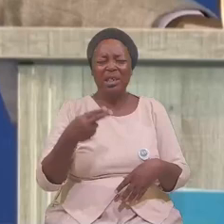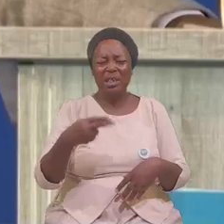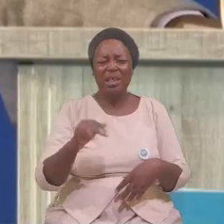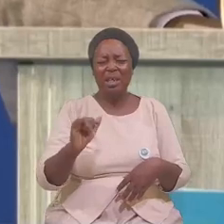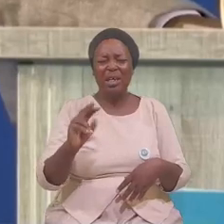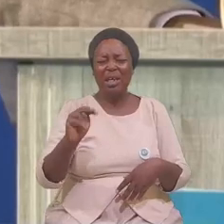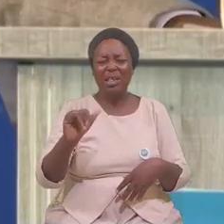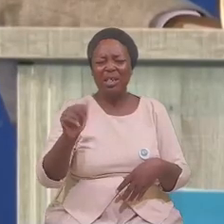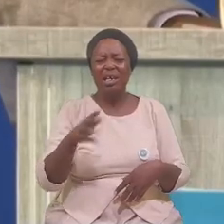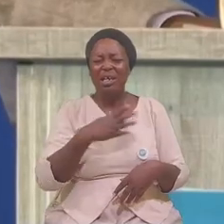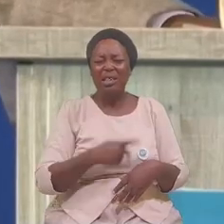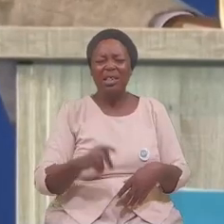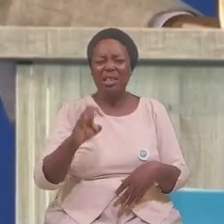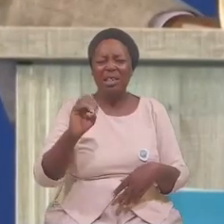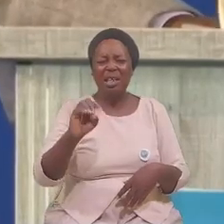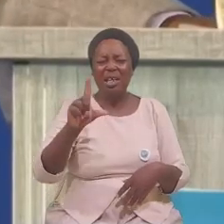l'éléphantiasis,